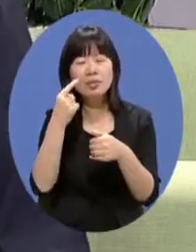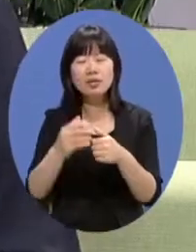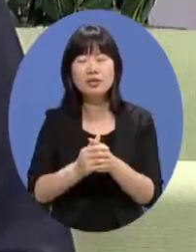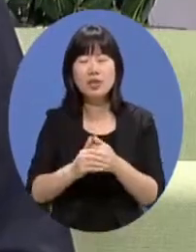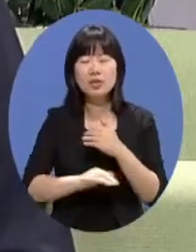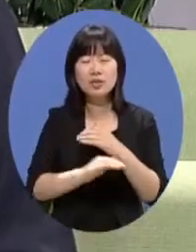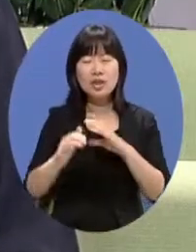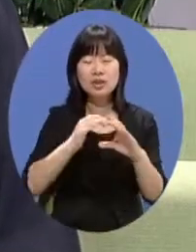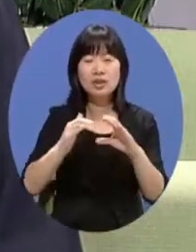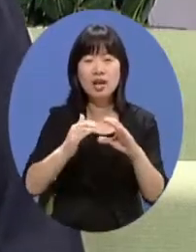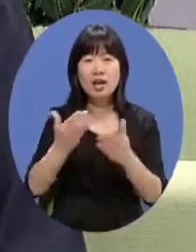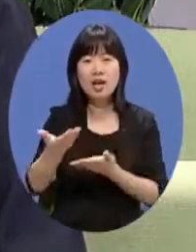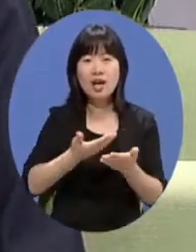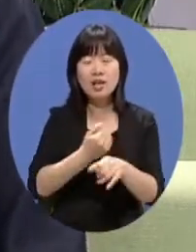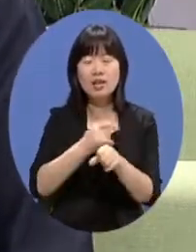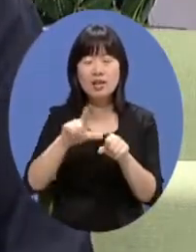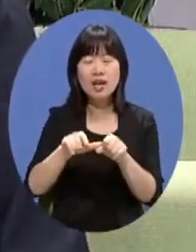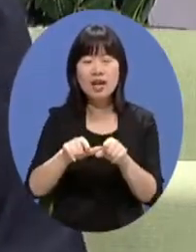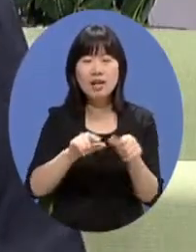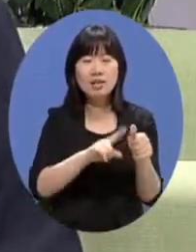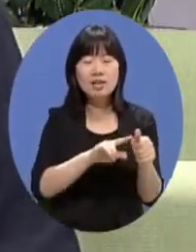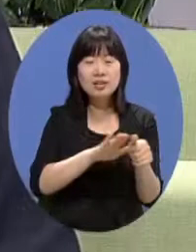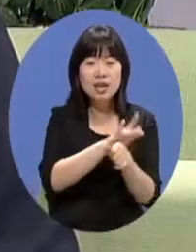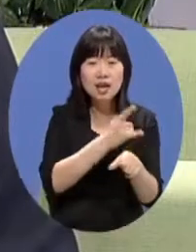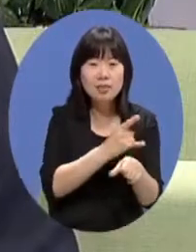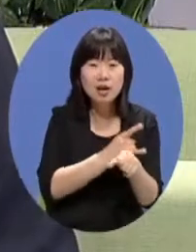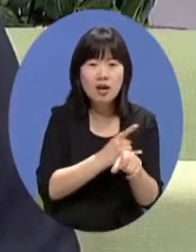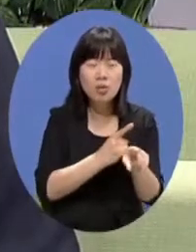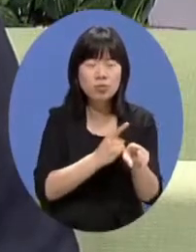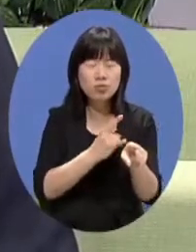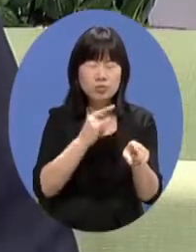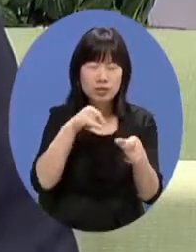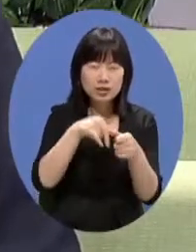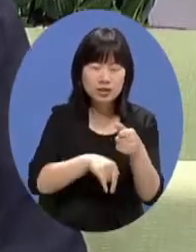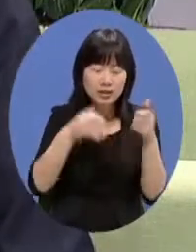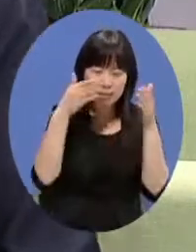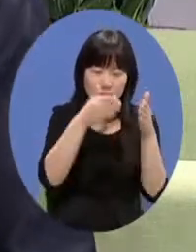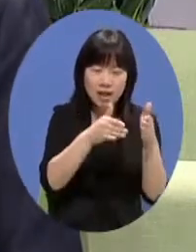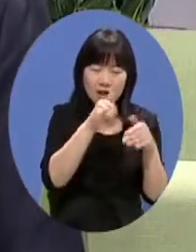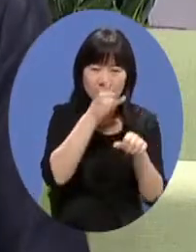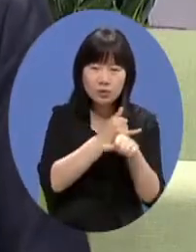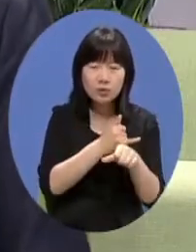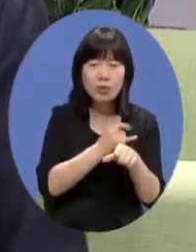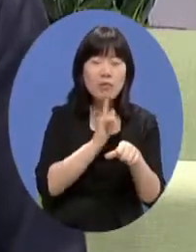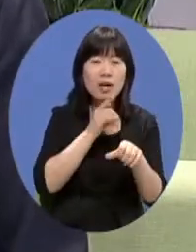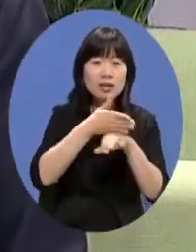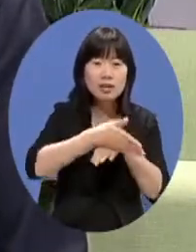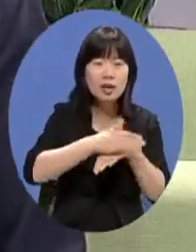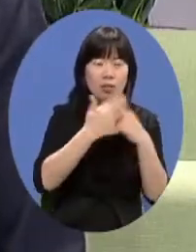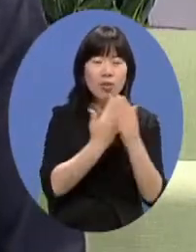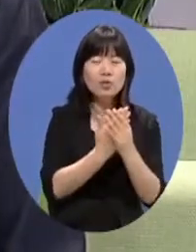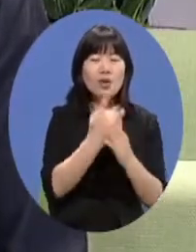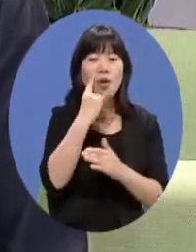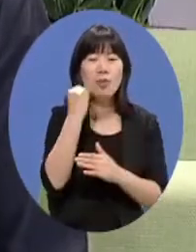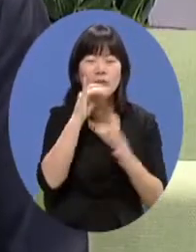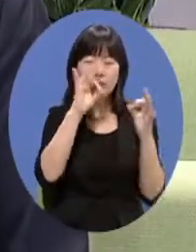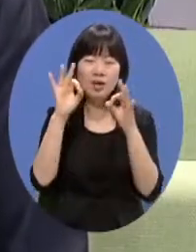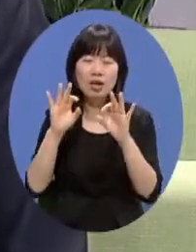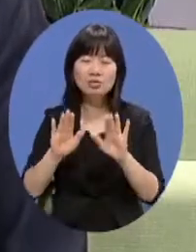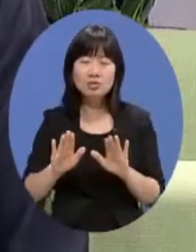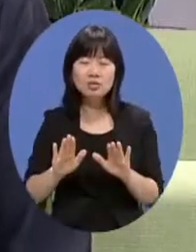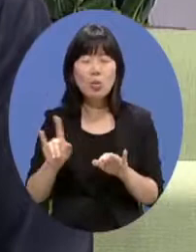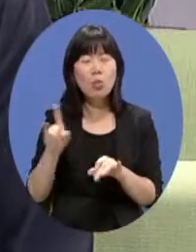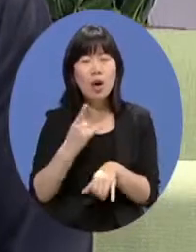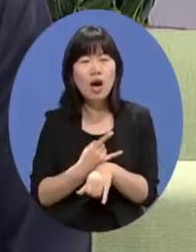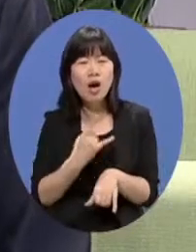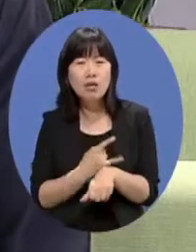우리가 의사소통을 할 때 어머니, 얘를 사랑하면 얘가 뭐 하나 깊게 바라보게 되잖아요. 그리고 말이 늦은 모든 어머니들도 보면 이 아이가